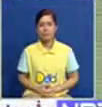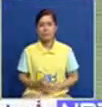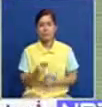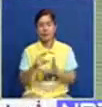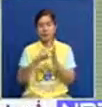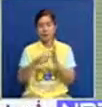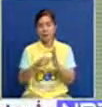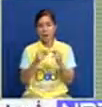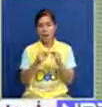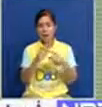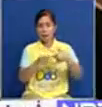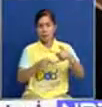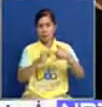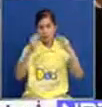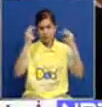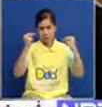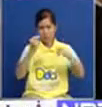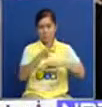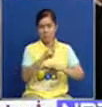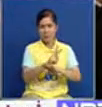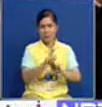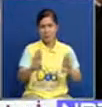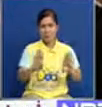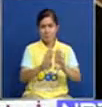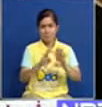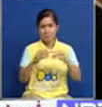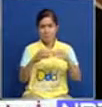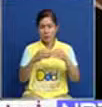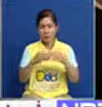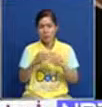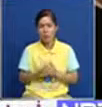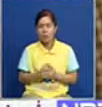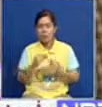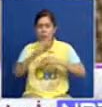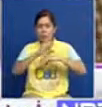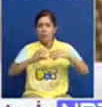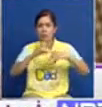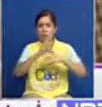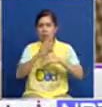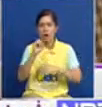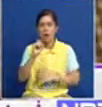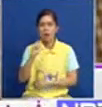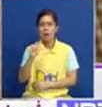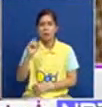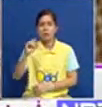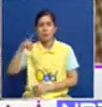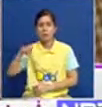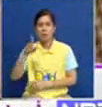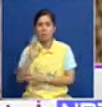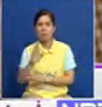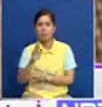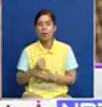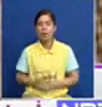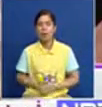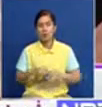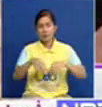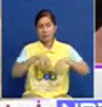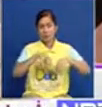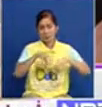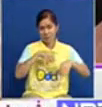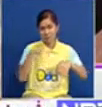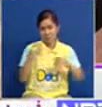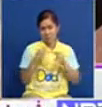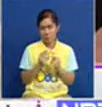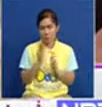เลขาธิการนายกรัฐมนตรีเป็นประธานปิดงาน OTOP to AEC มรดกของแผ่นดินจากท้องถิ่นสู่สากลตลอดการจัดงานมีผู้เข้าช